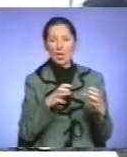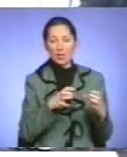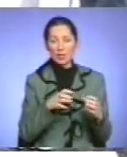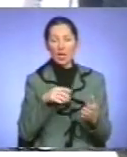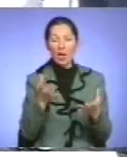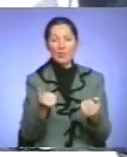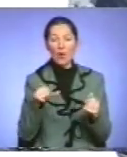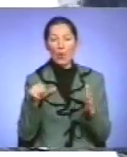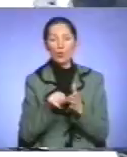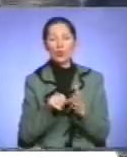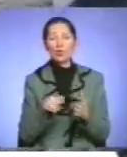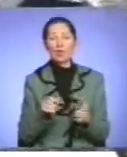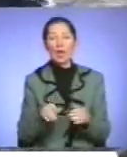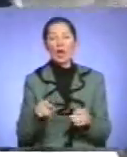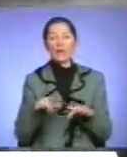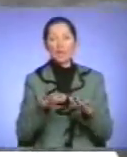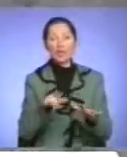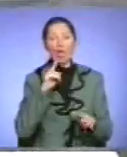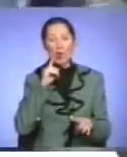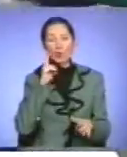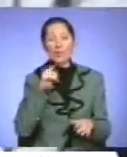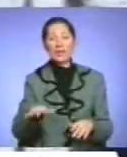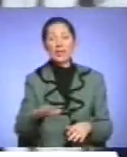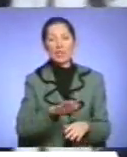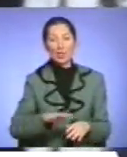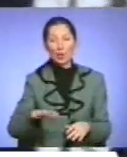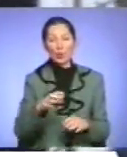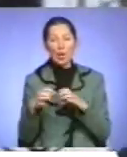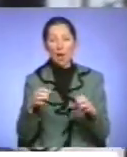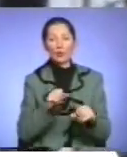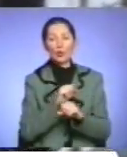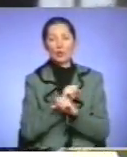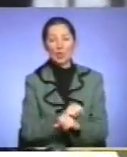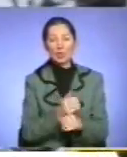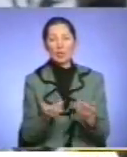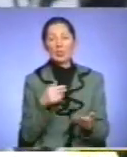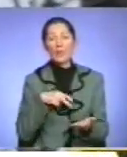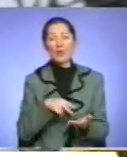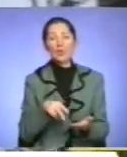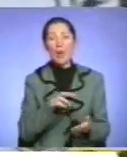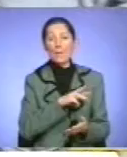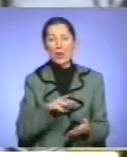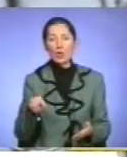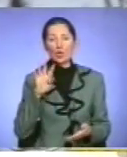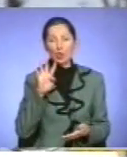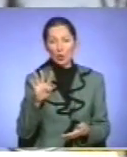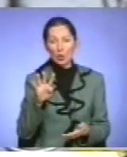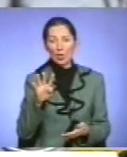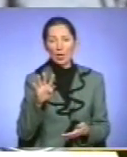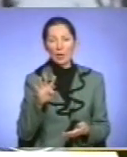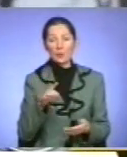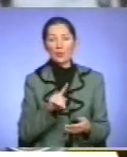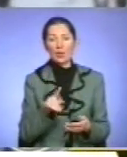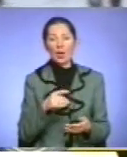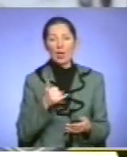заходах з озеленення її території. Якщо б вийшло 1,4 мільйона, ну мені вже зараз оперативні дані,